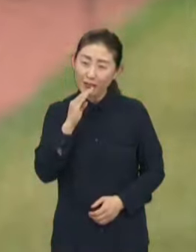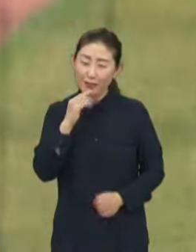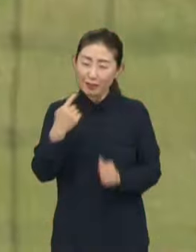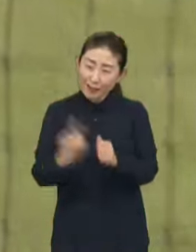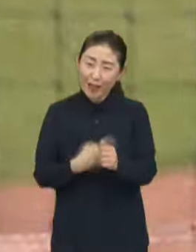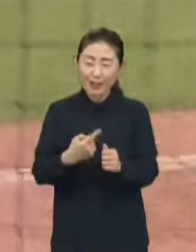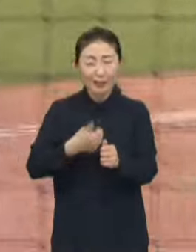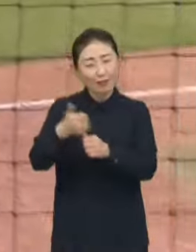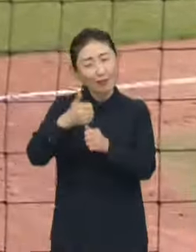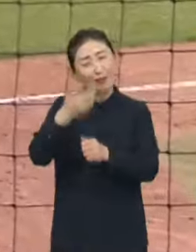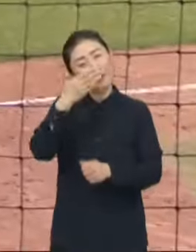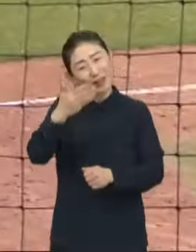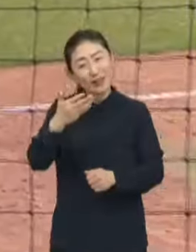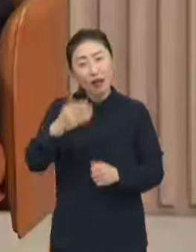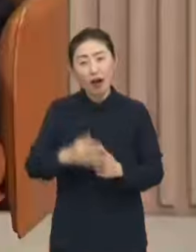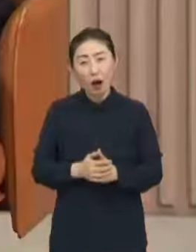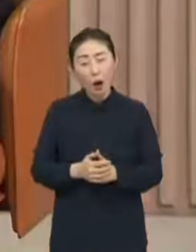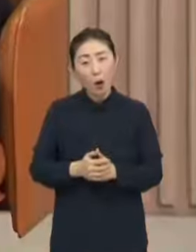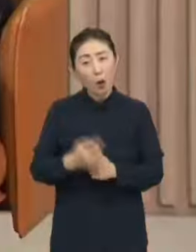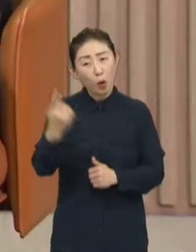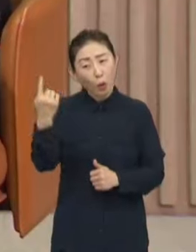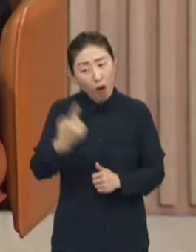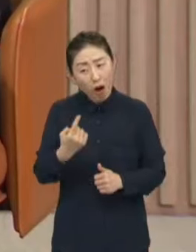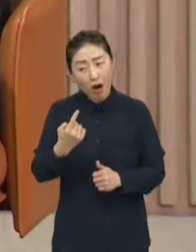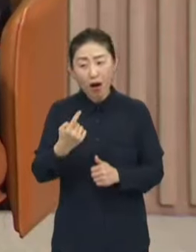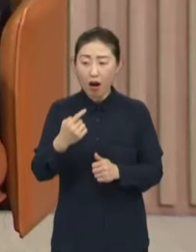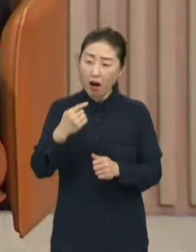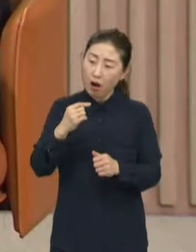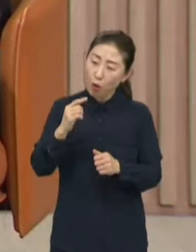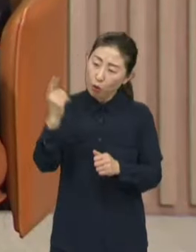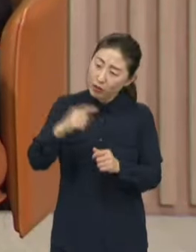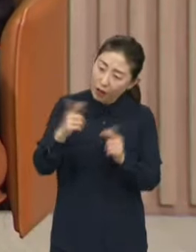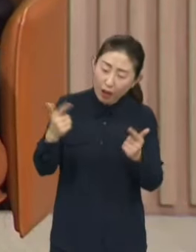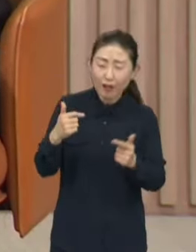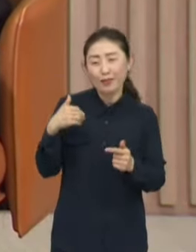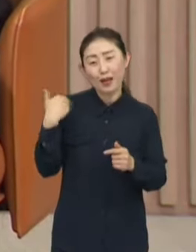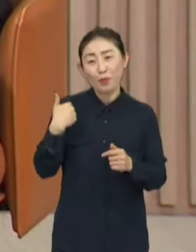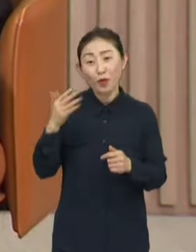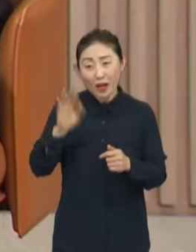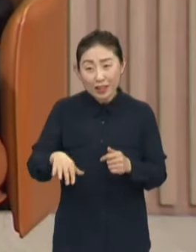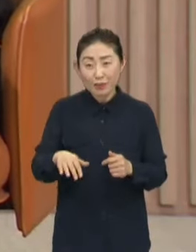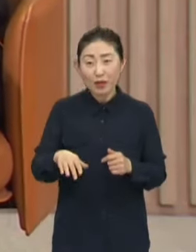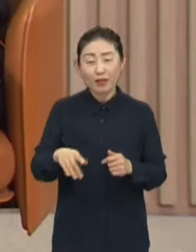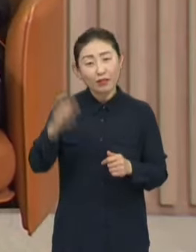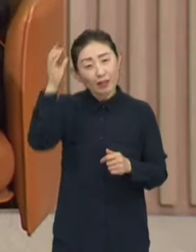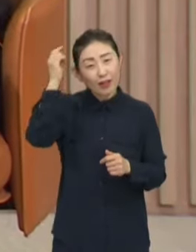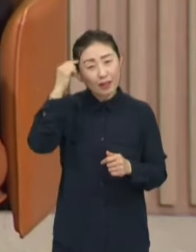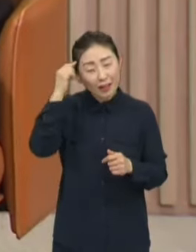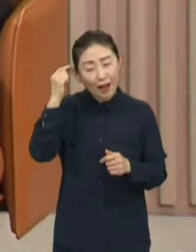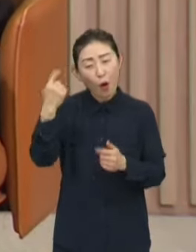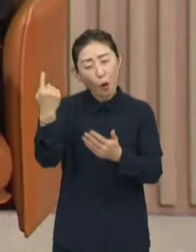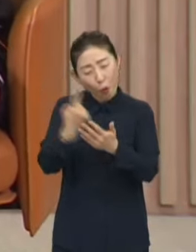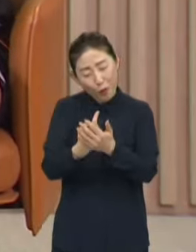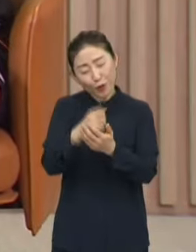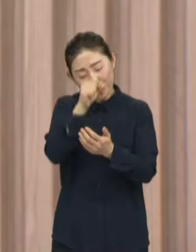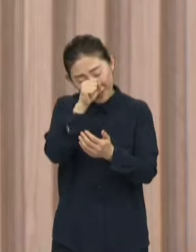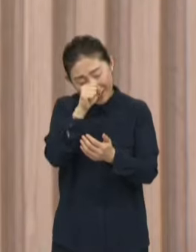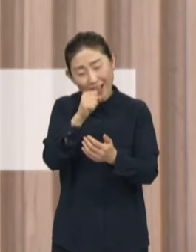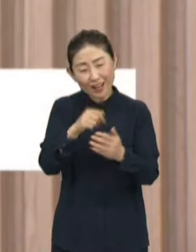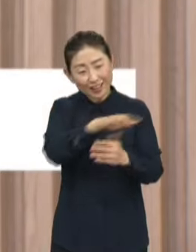같아서 올지 안 올지는 몰랐지만 그래도 오게 된다면 올해 왔으면 좋겠다라는 생각을 좀 많이 했던 것 같아요.